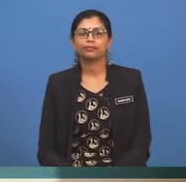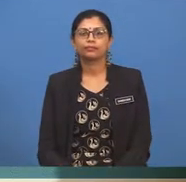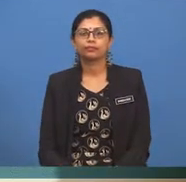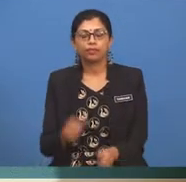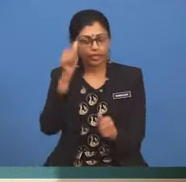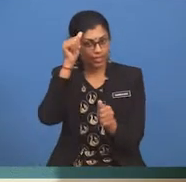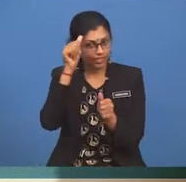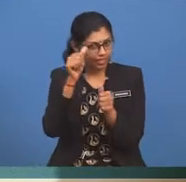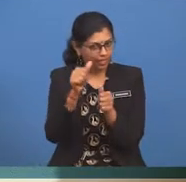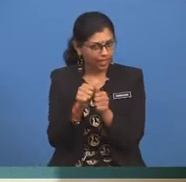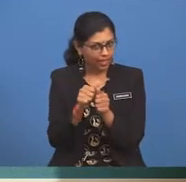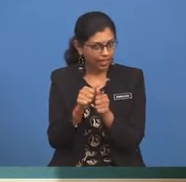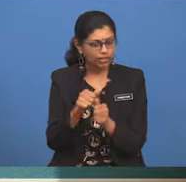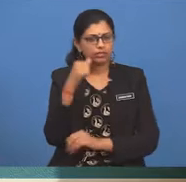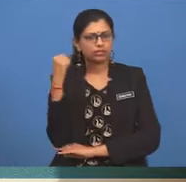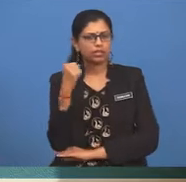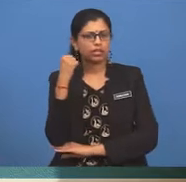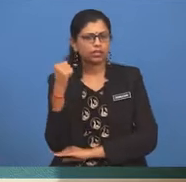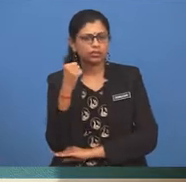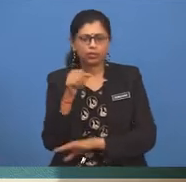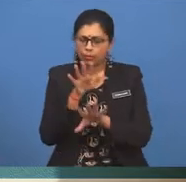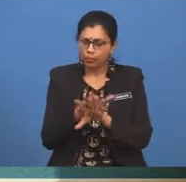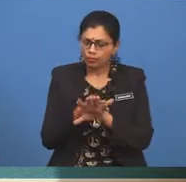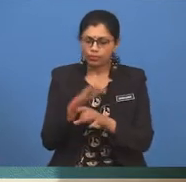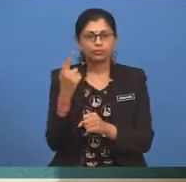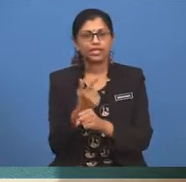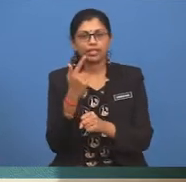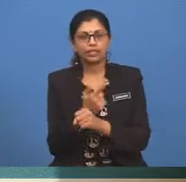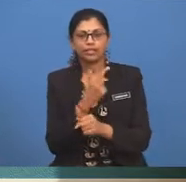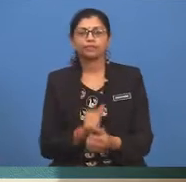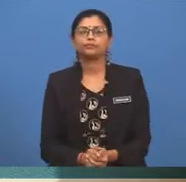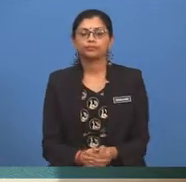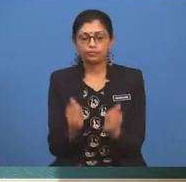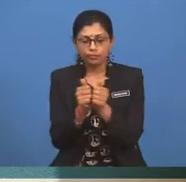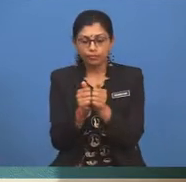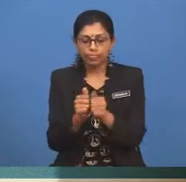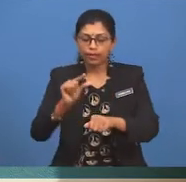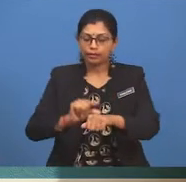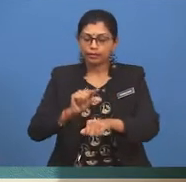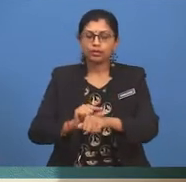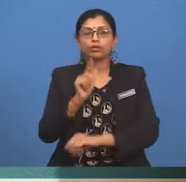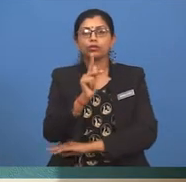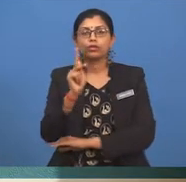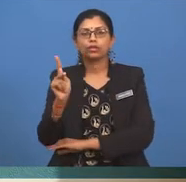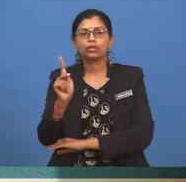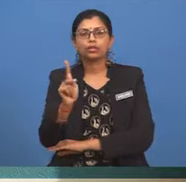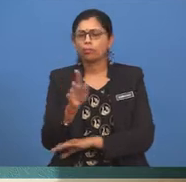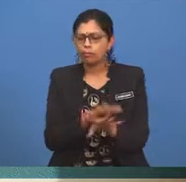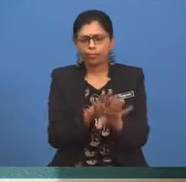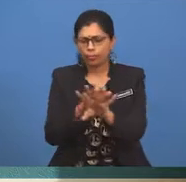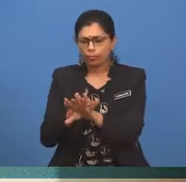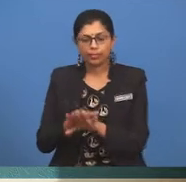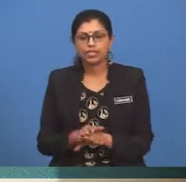Ingat tak, sentiasa banyakkan latihan dengan menggunakan pelbagai